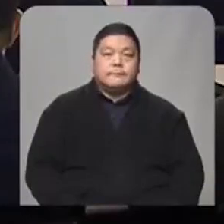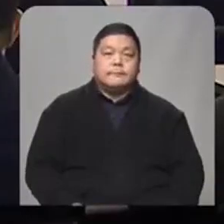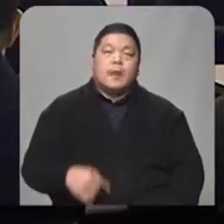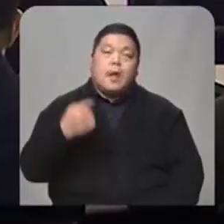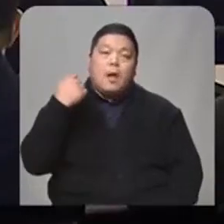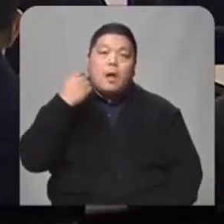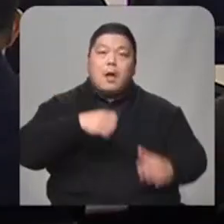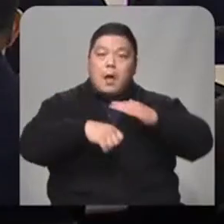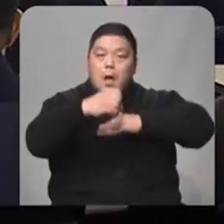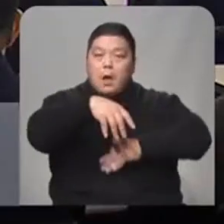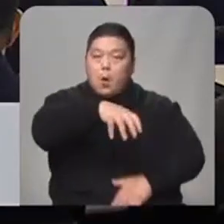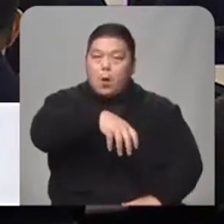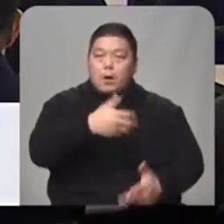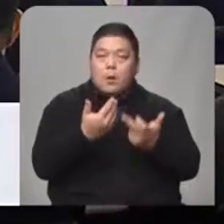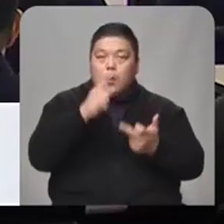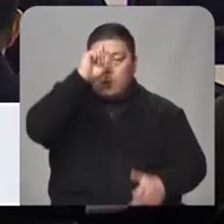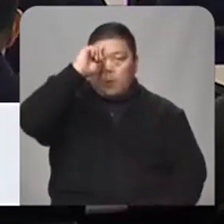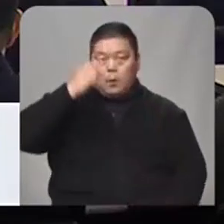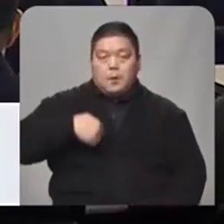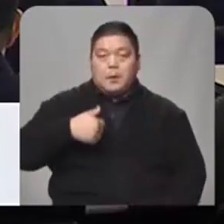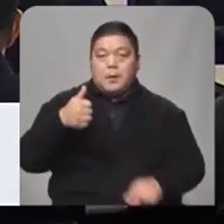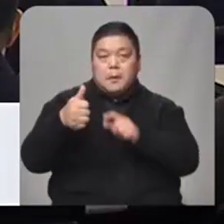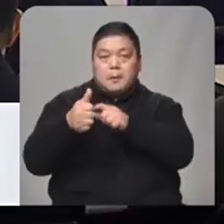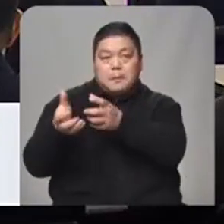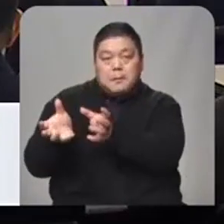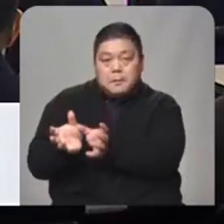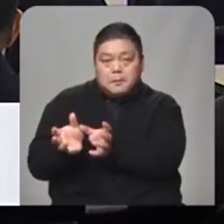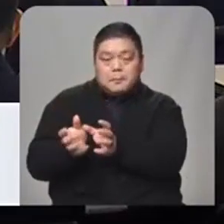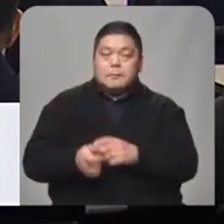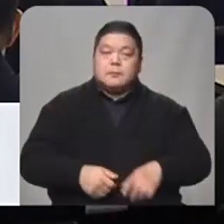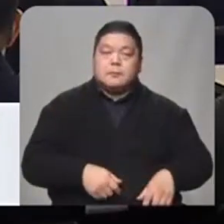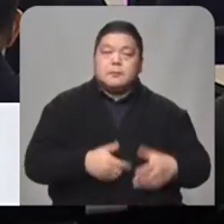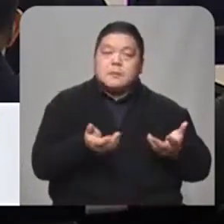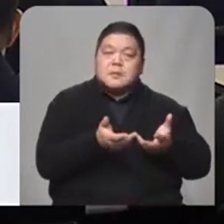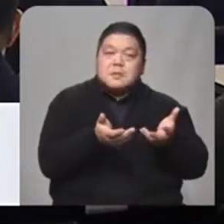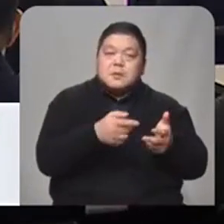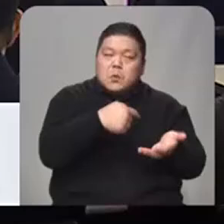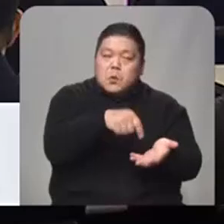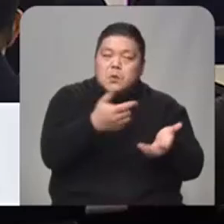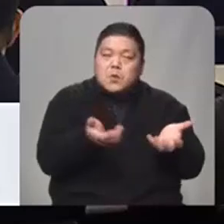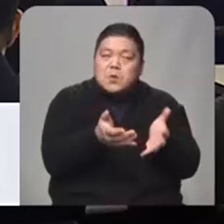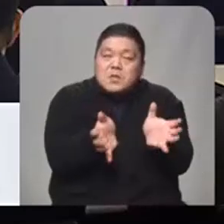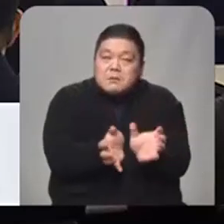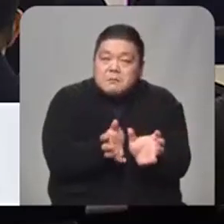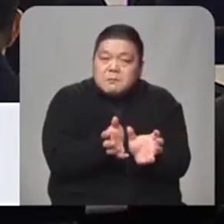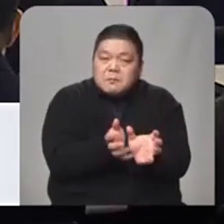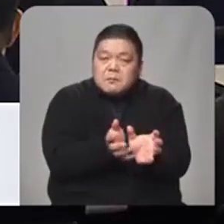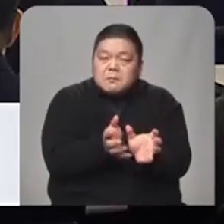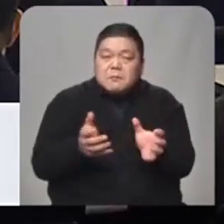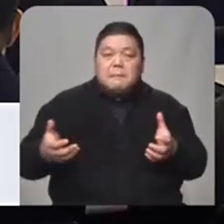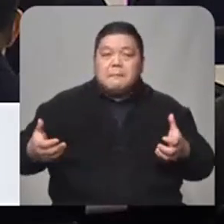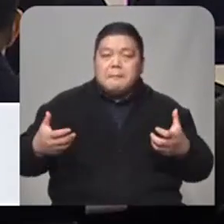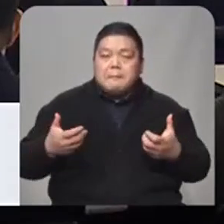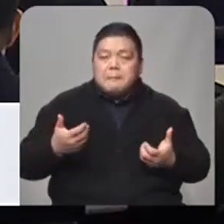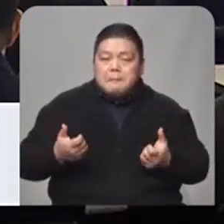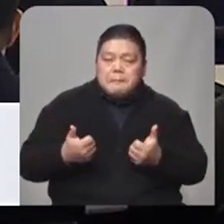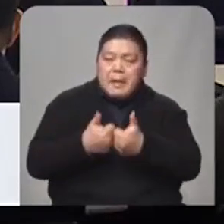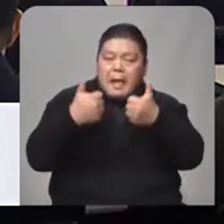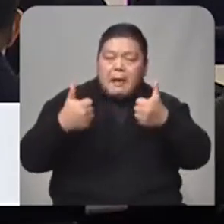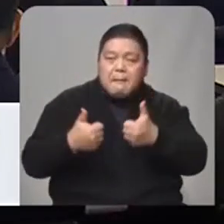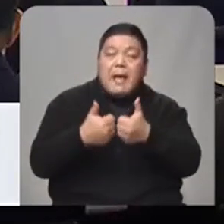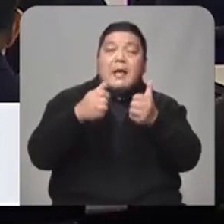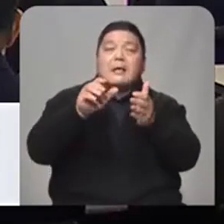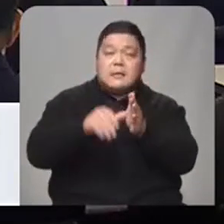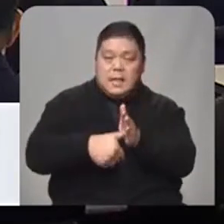어제 양양군에서 강원도교육청 간부들과 전국 교직원 노동조합 강원지부 조합원들과의 몸싸움 과정에서 신경